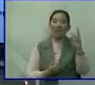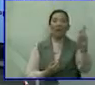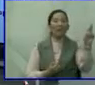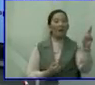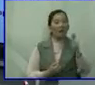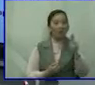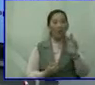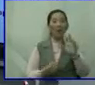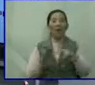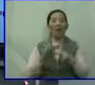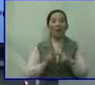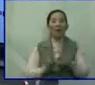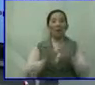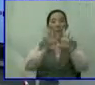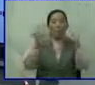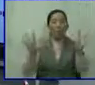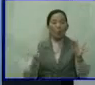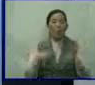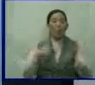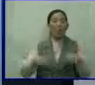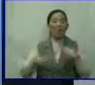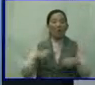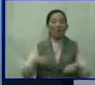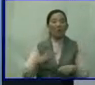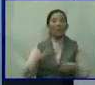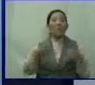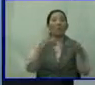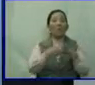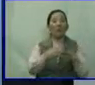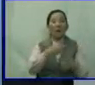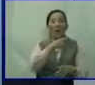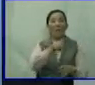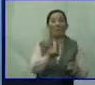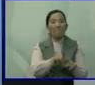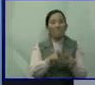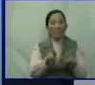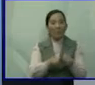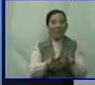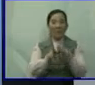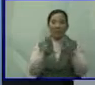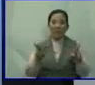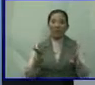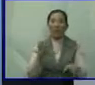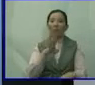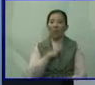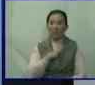январе объем продаж в первой фирме был одинаковый.